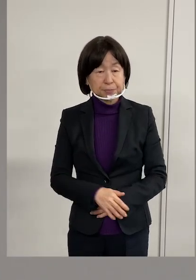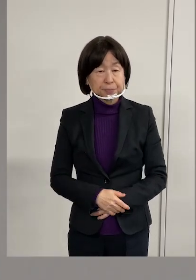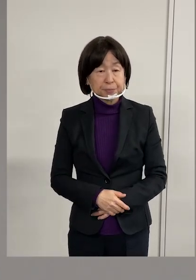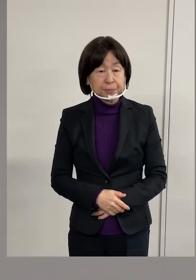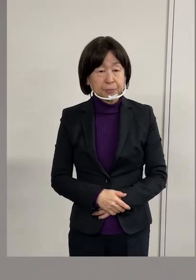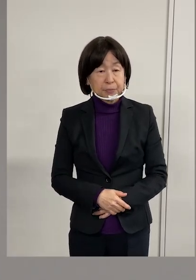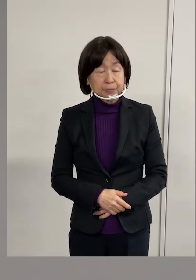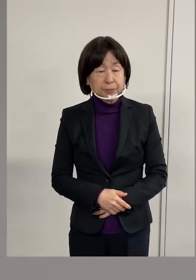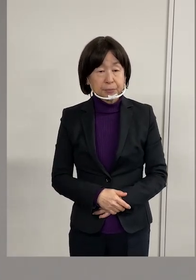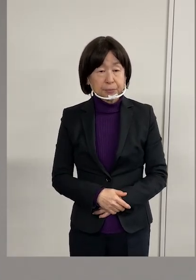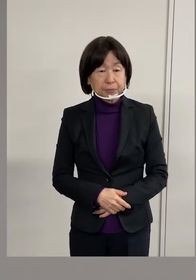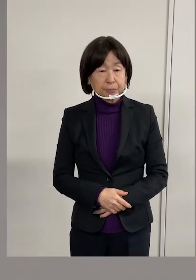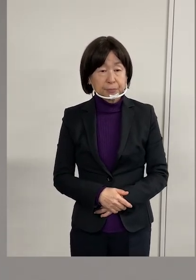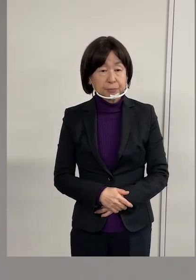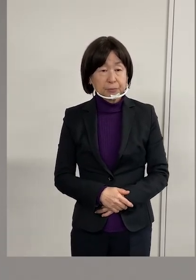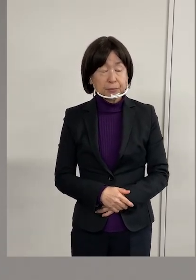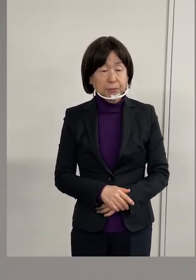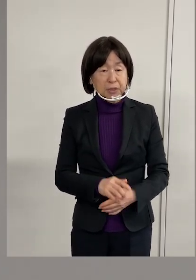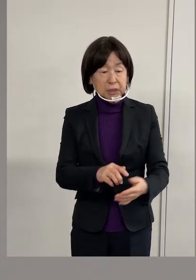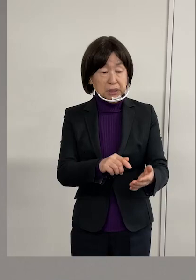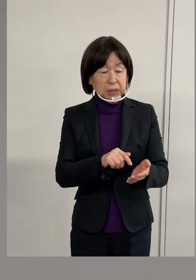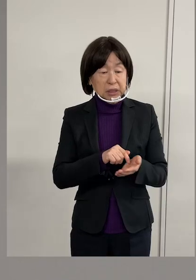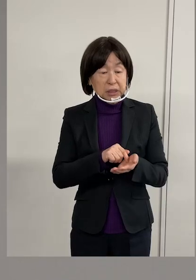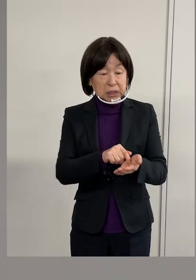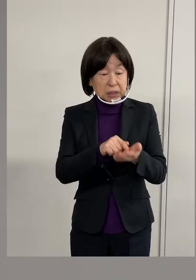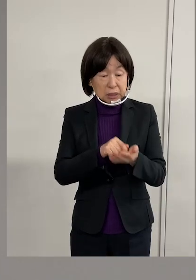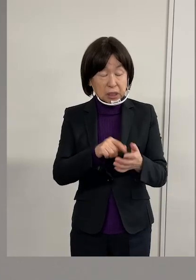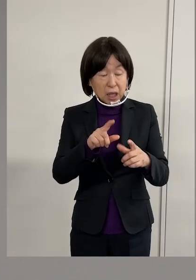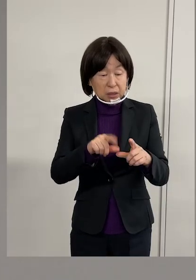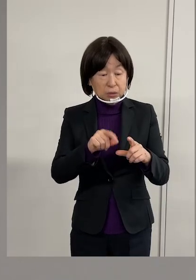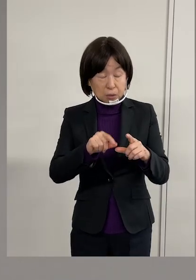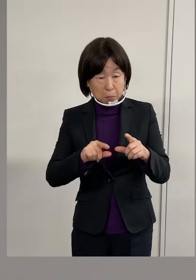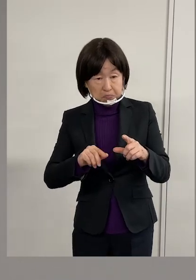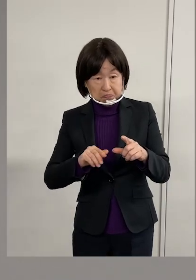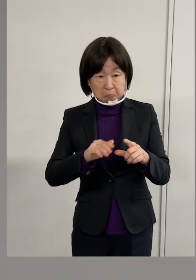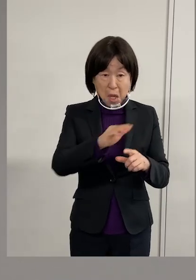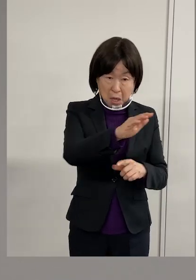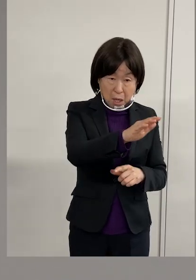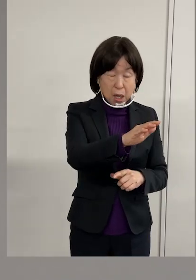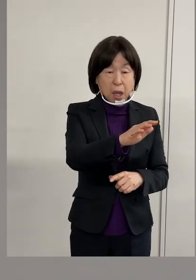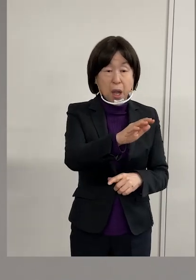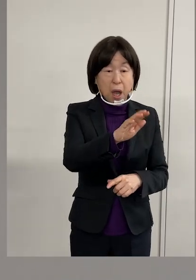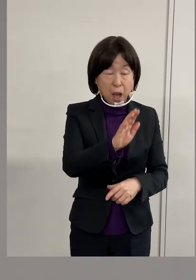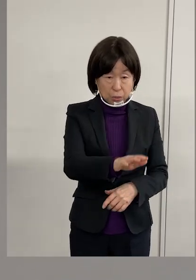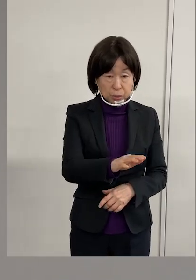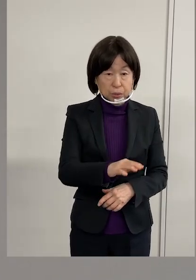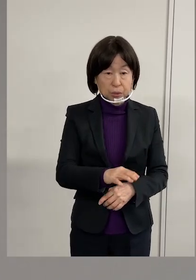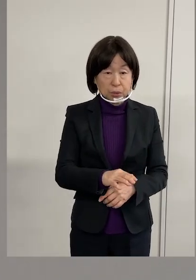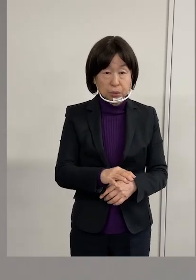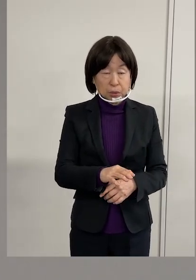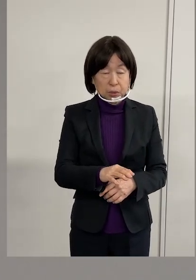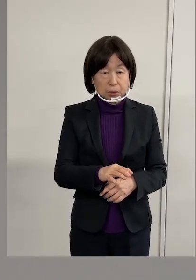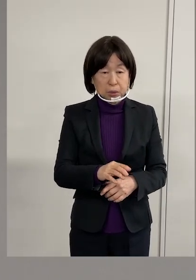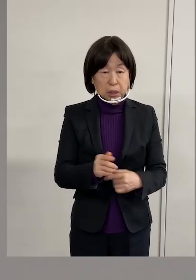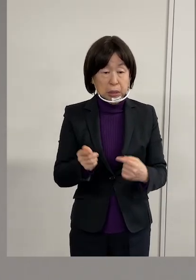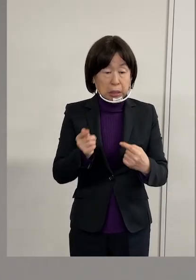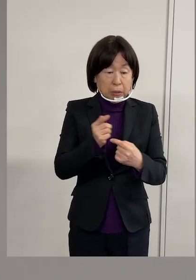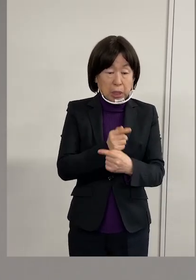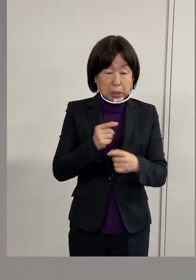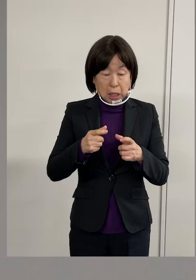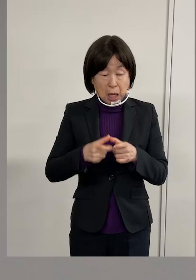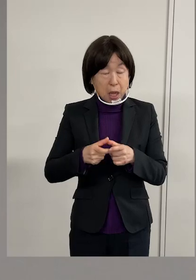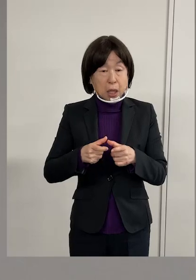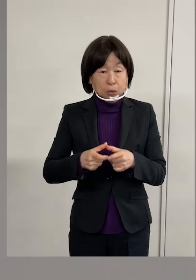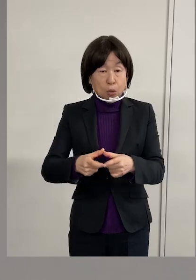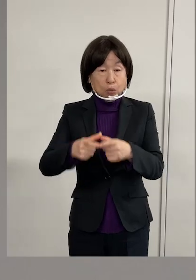がこれだけこう急カーブで上がってきましたので、カードの受け取りを行う場合、例え